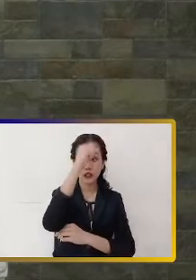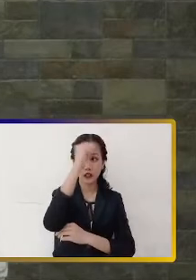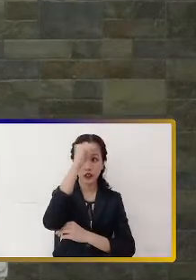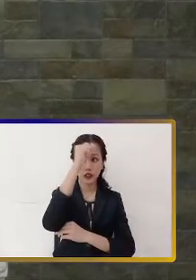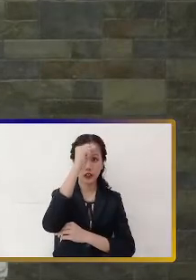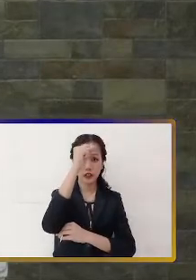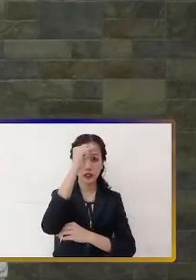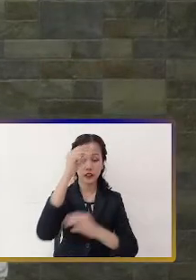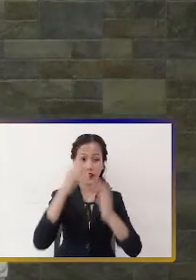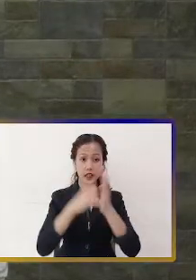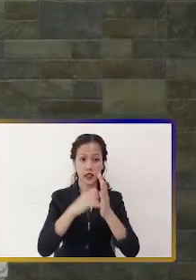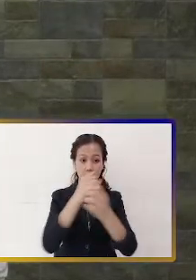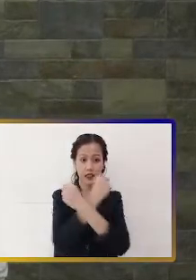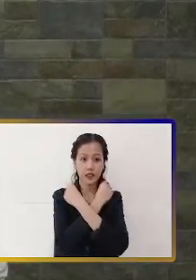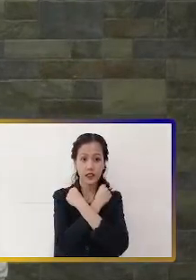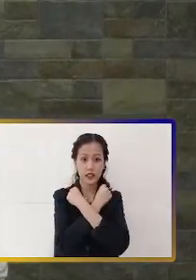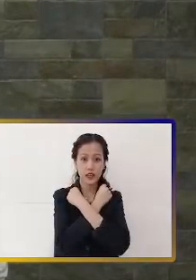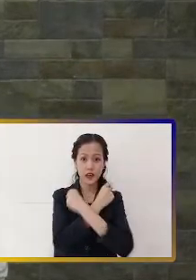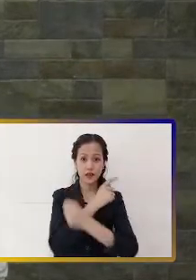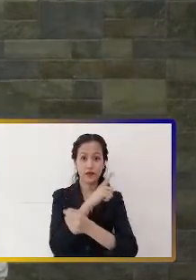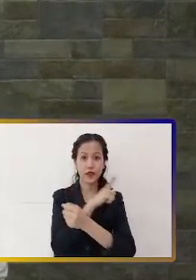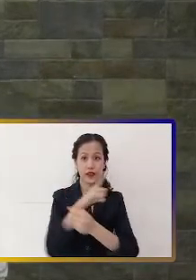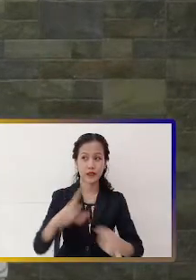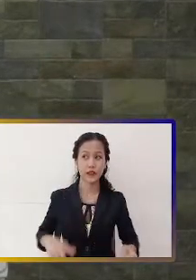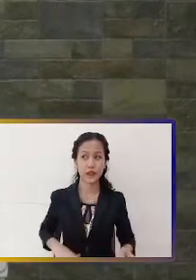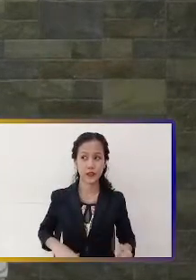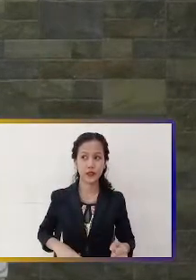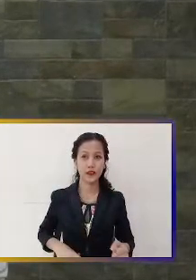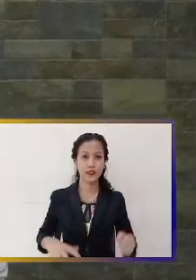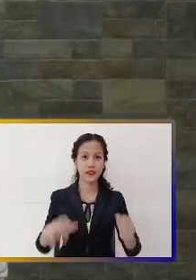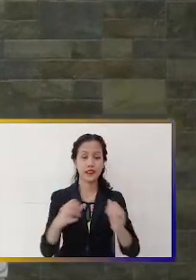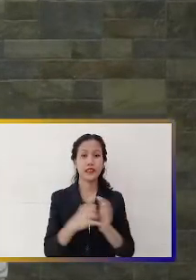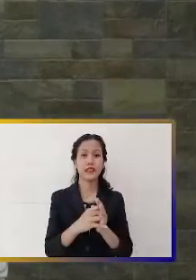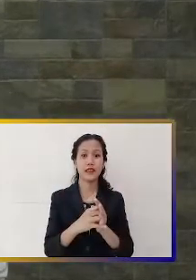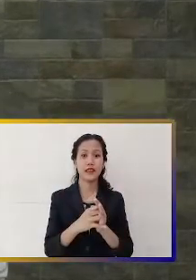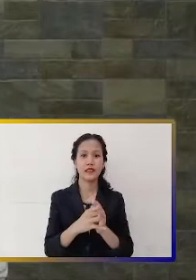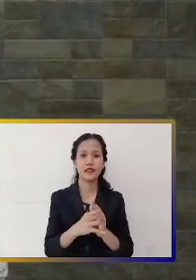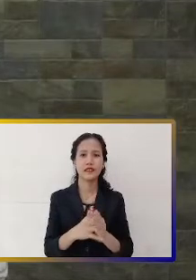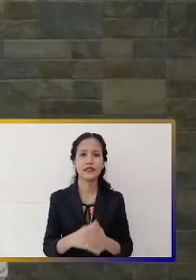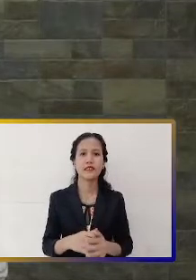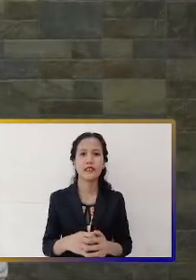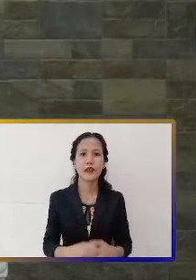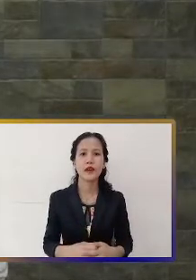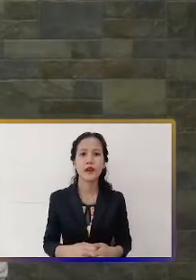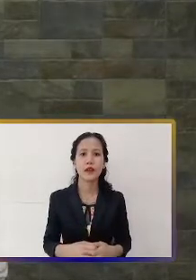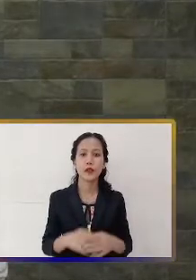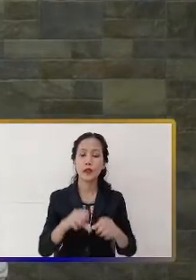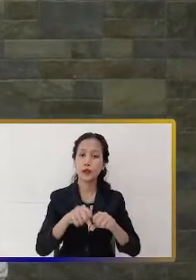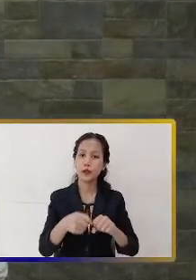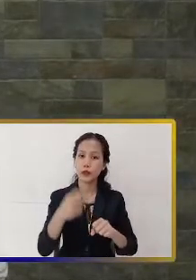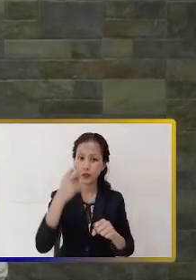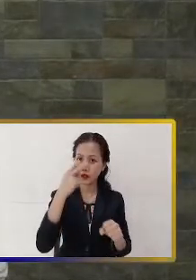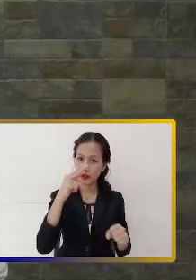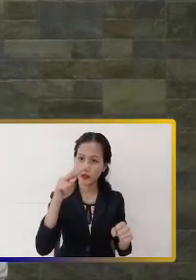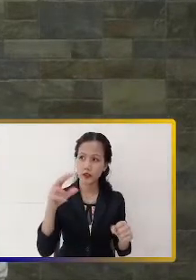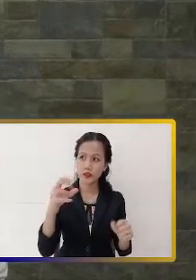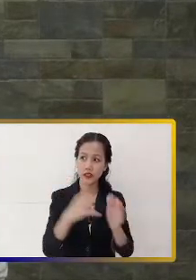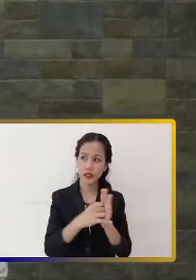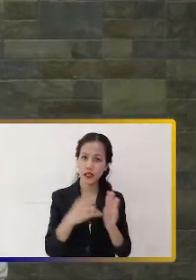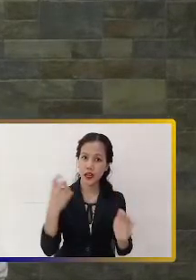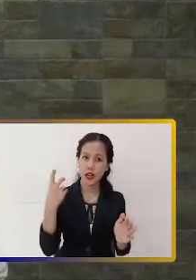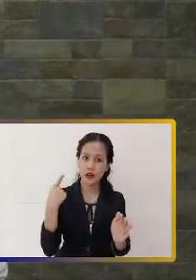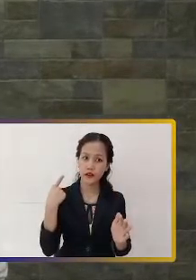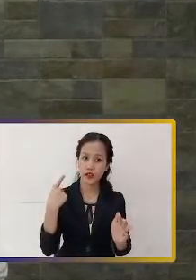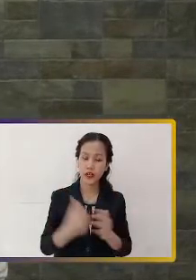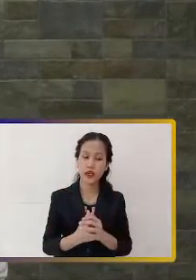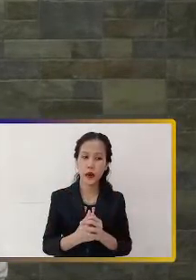says, he walked as his father walked in the statutes of the Lord. So makita nyo na meron pong sinusundan